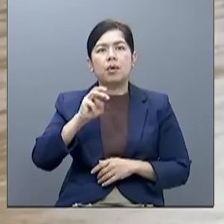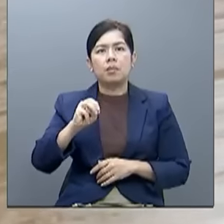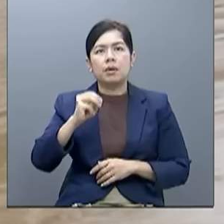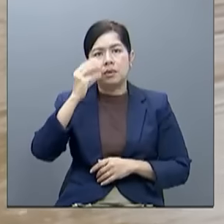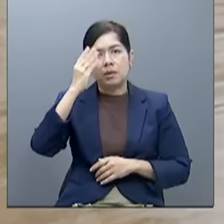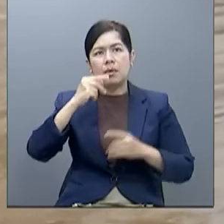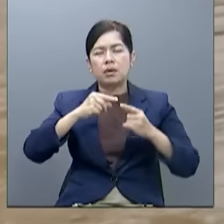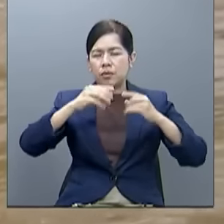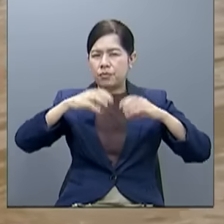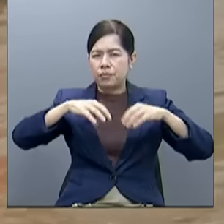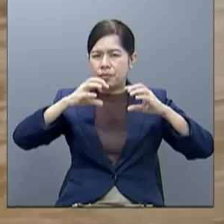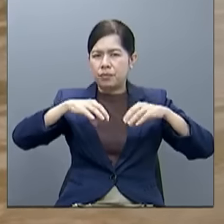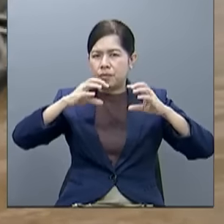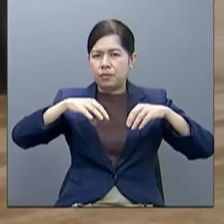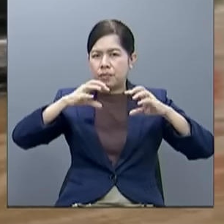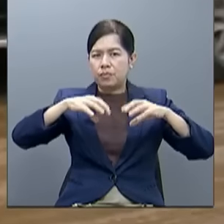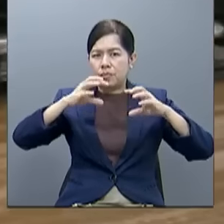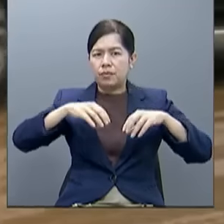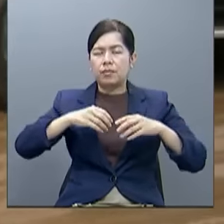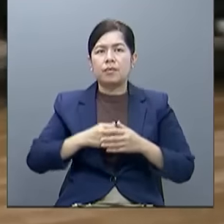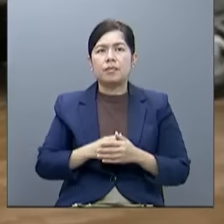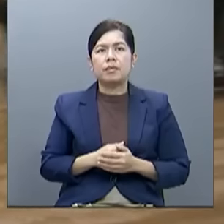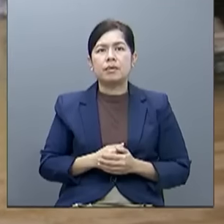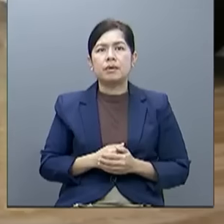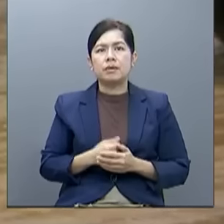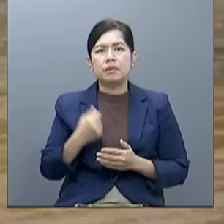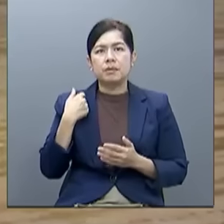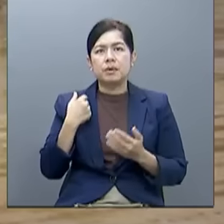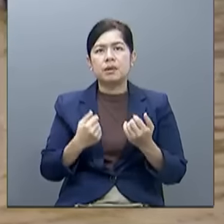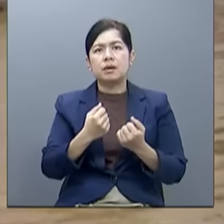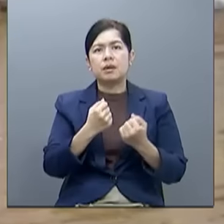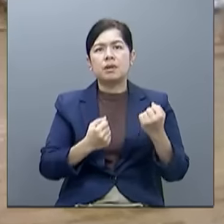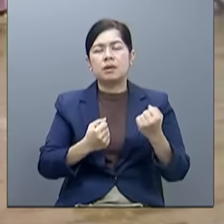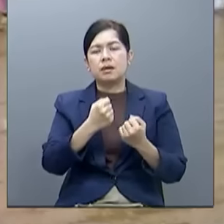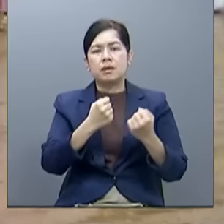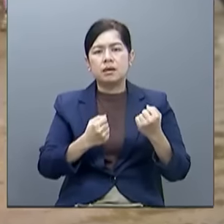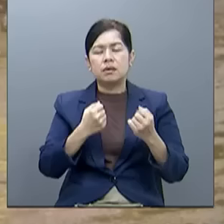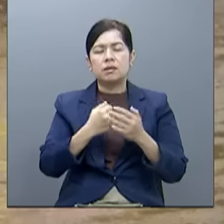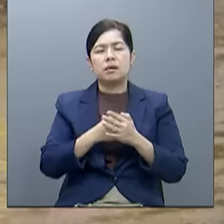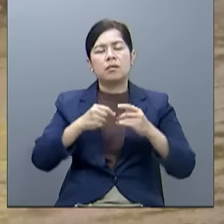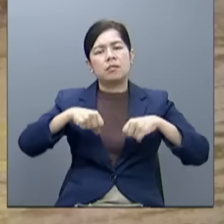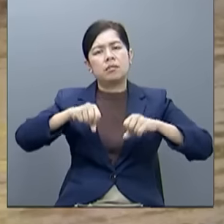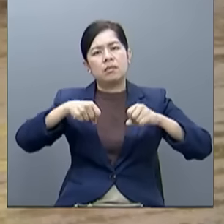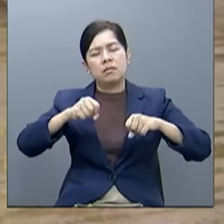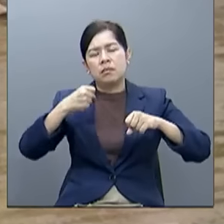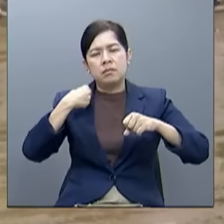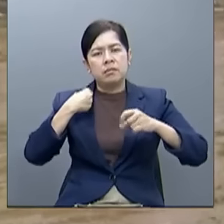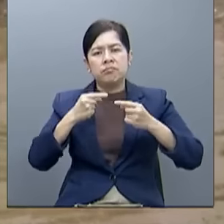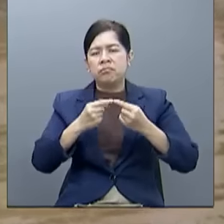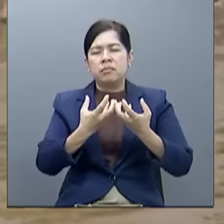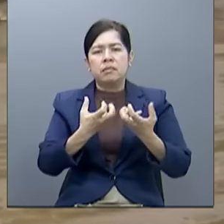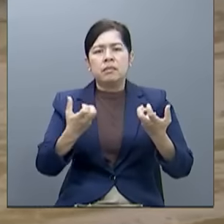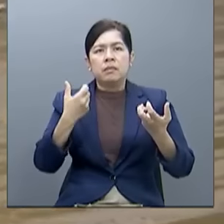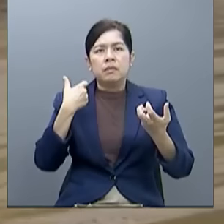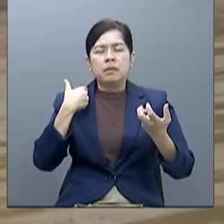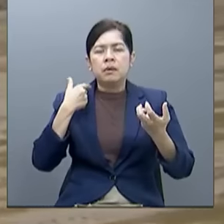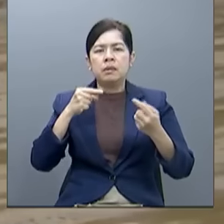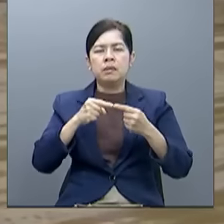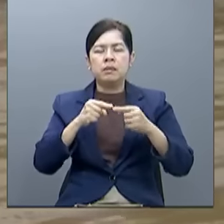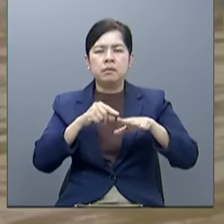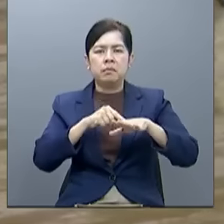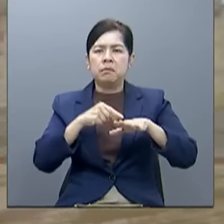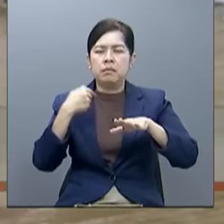าครับยังมีรถยนต์รถจักรยานยนต์ที่เสียหายจากการที่ถูกน้ำซัดอีกหลายสิบคันที่